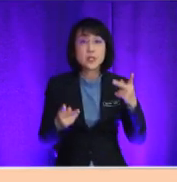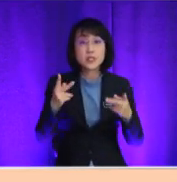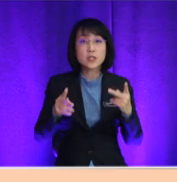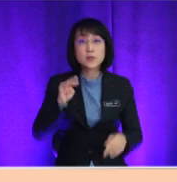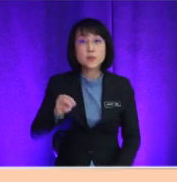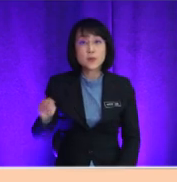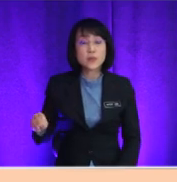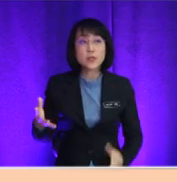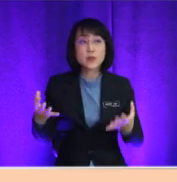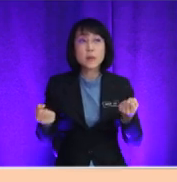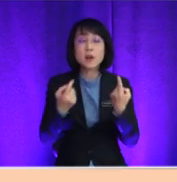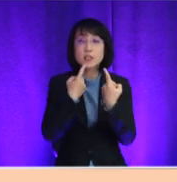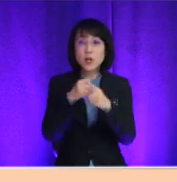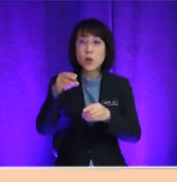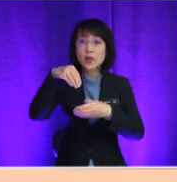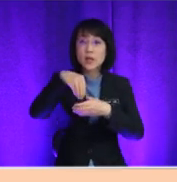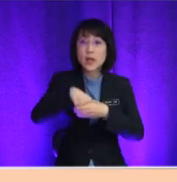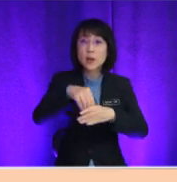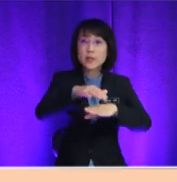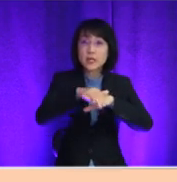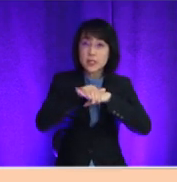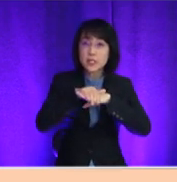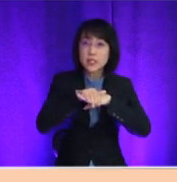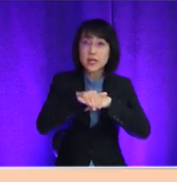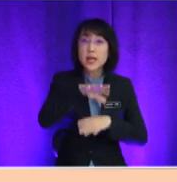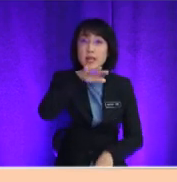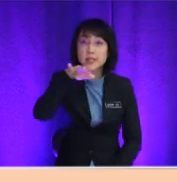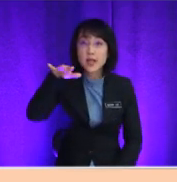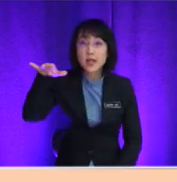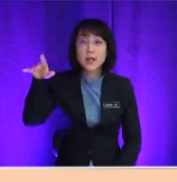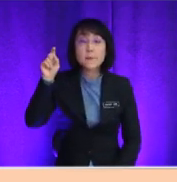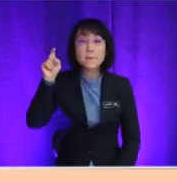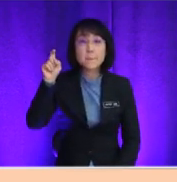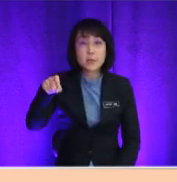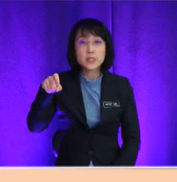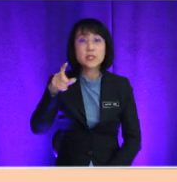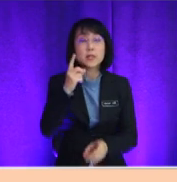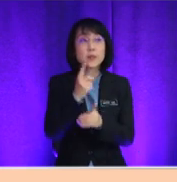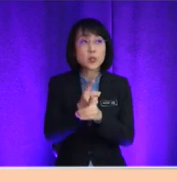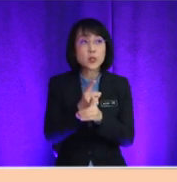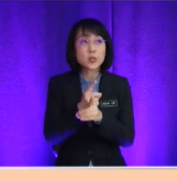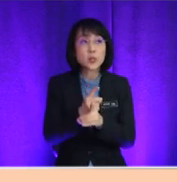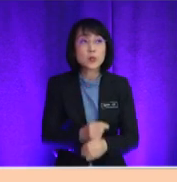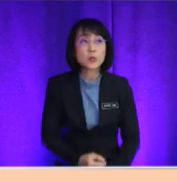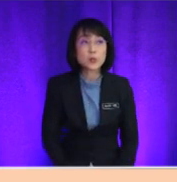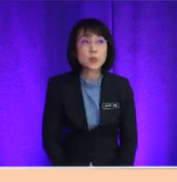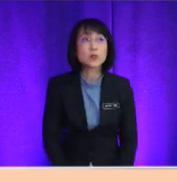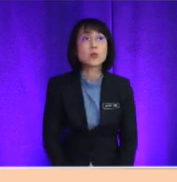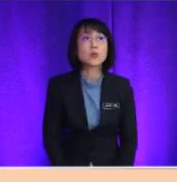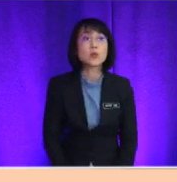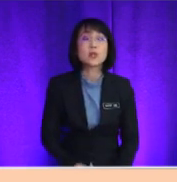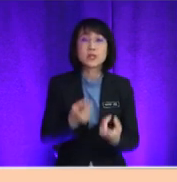dalam bahasa Inggris ejaan ke betul ejaan bahasa Inggris tuh kena Betul tapi jawaban masih akan dikasih